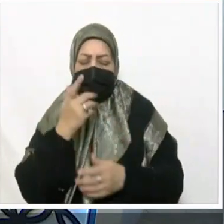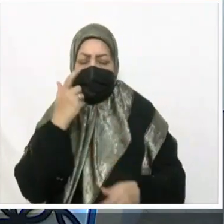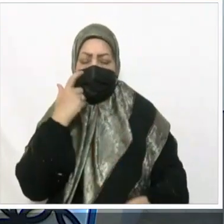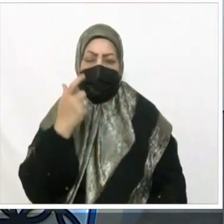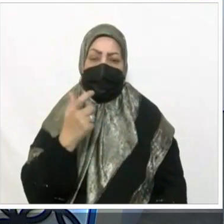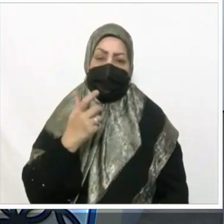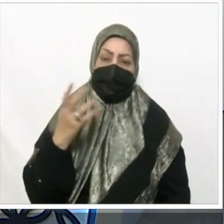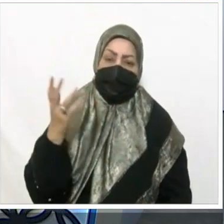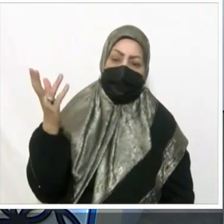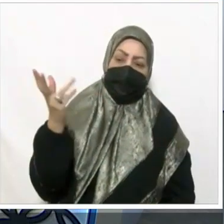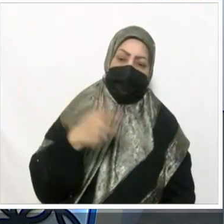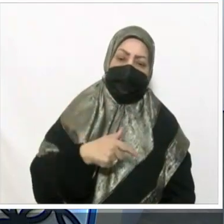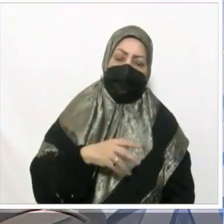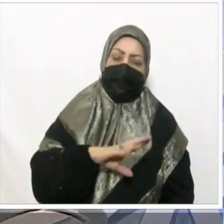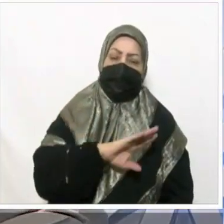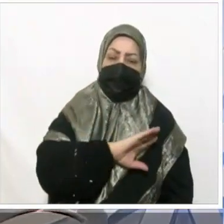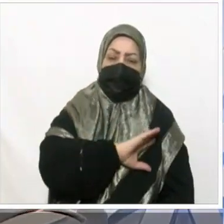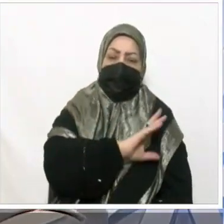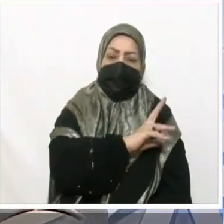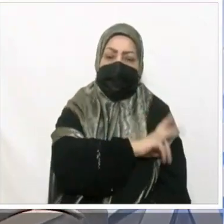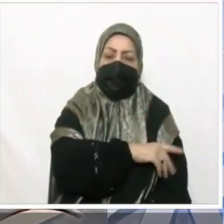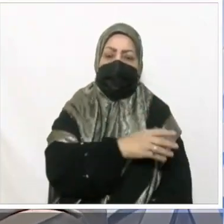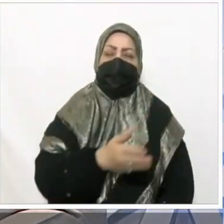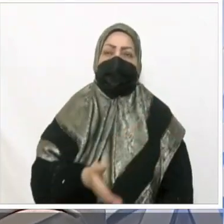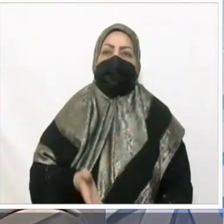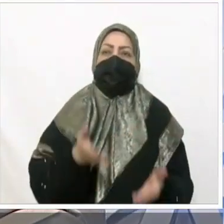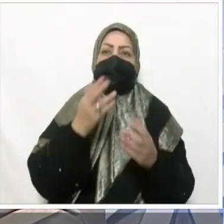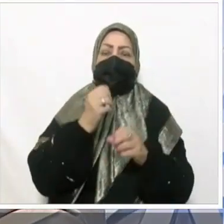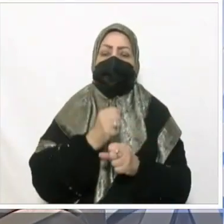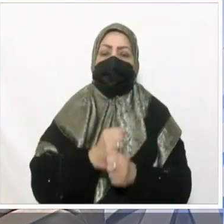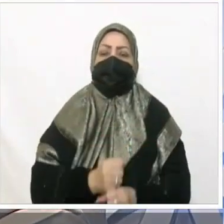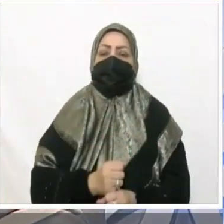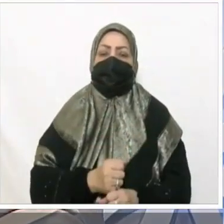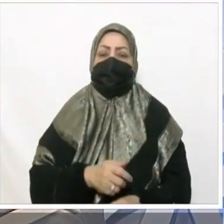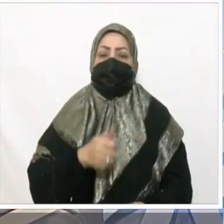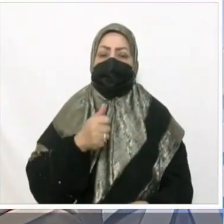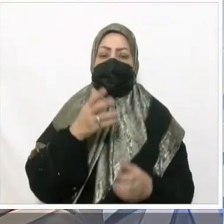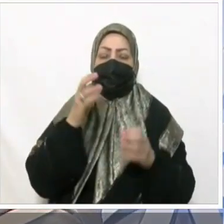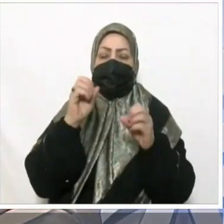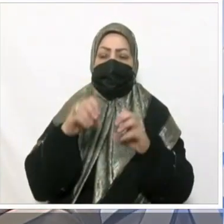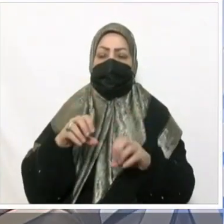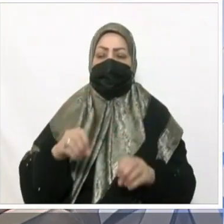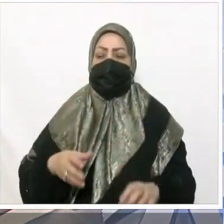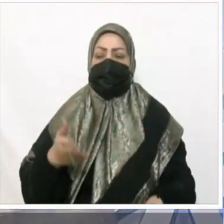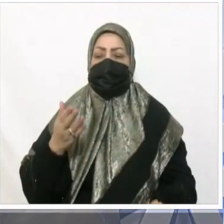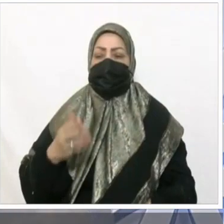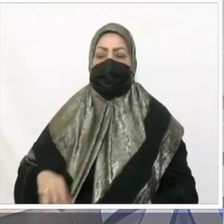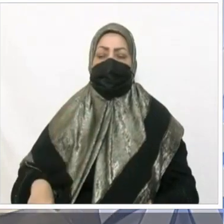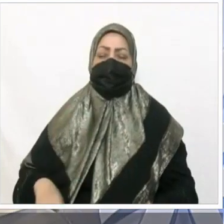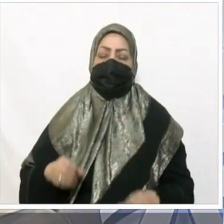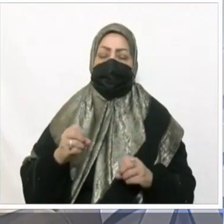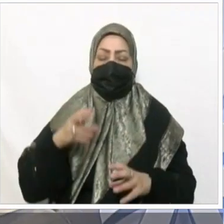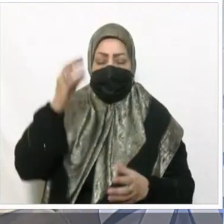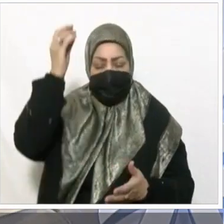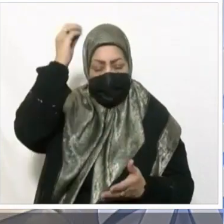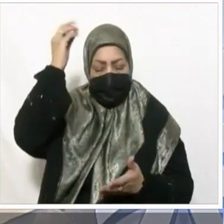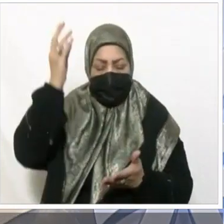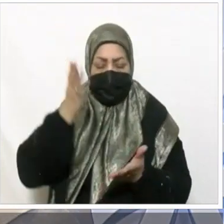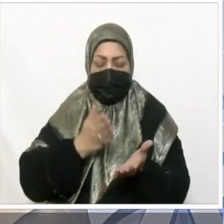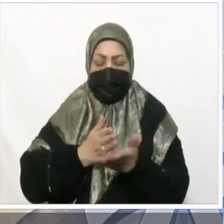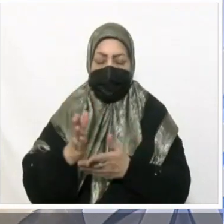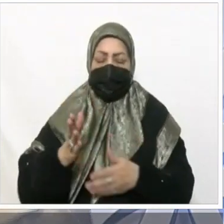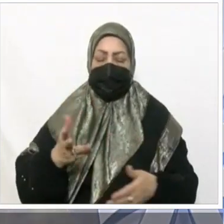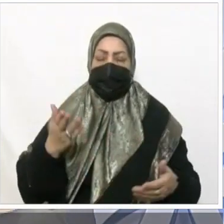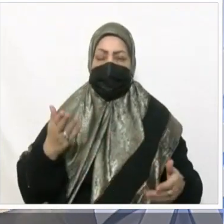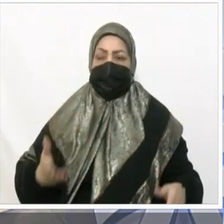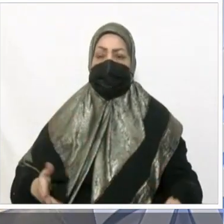أحمد من طرابلس. نعم يا أحمد. أيوة السلام عليكم. عليكم السلام ورحمة الله. كيف حالك يا شيخ؟ الله